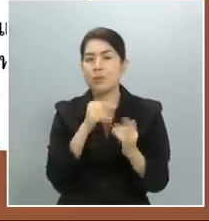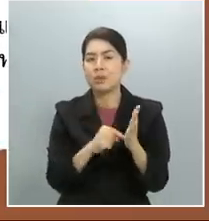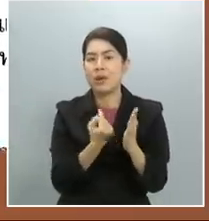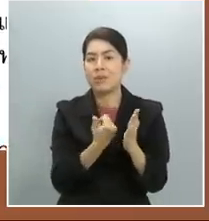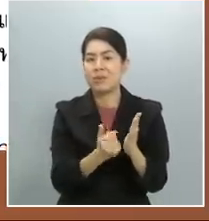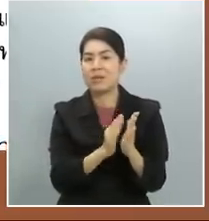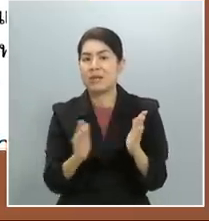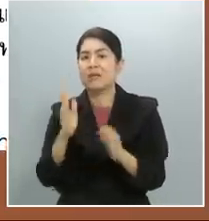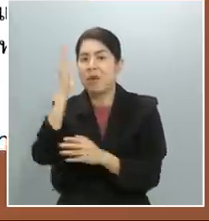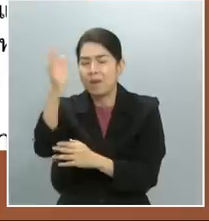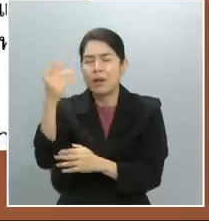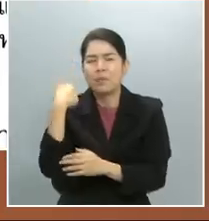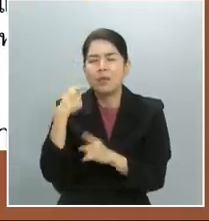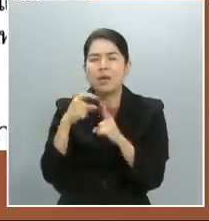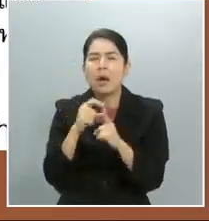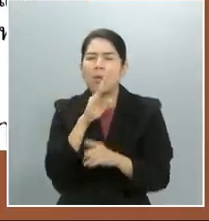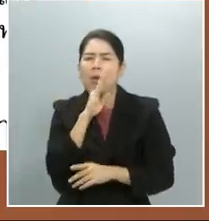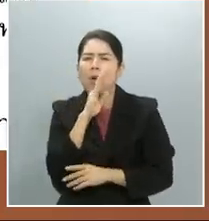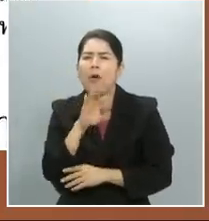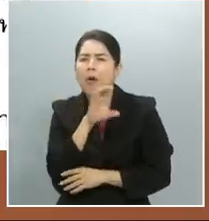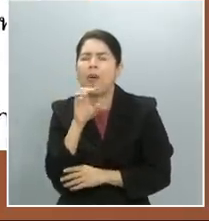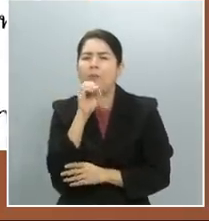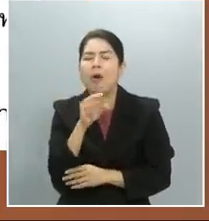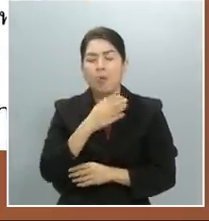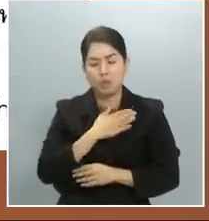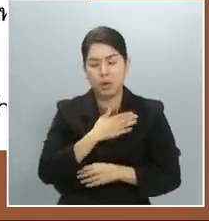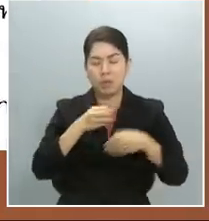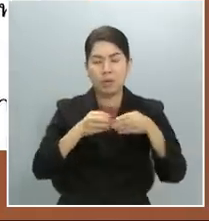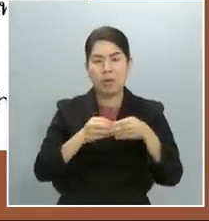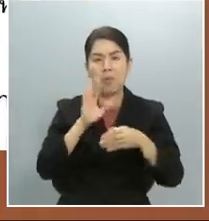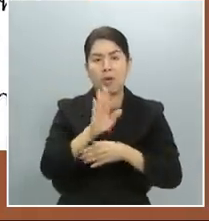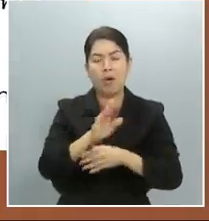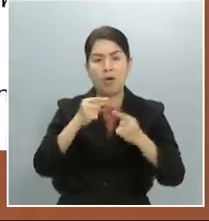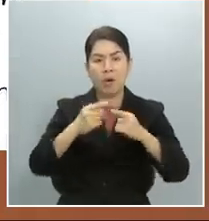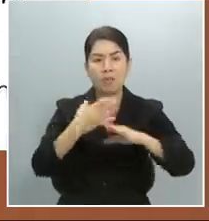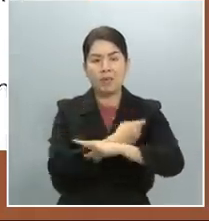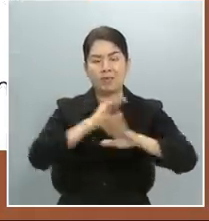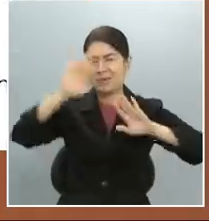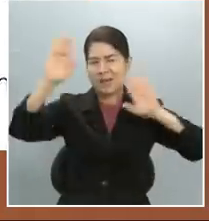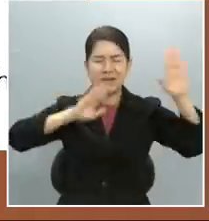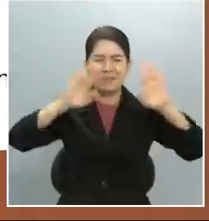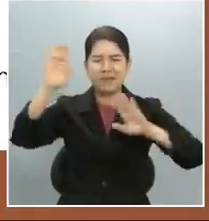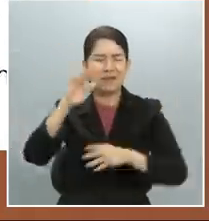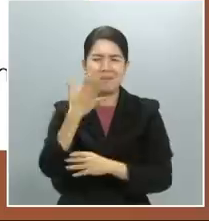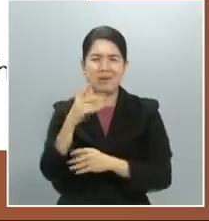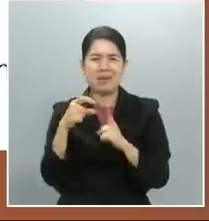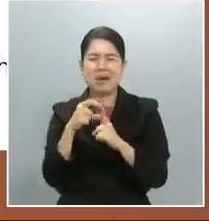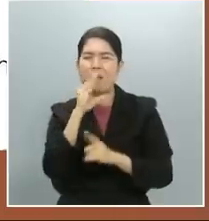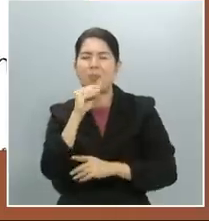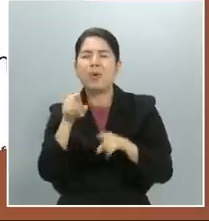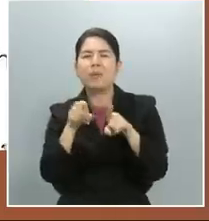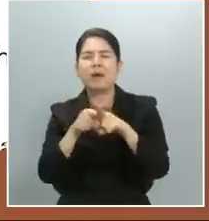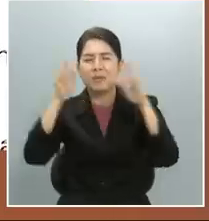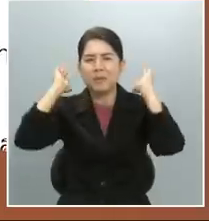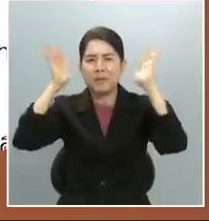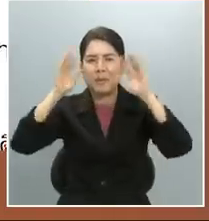แล้วคำลวงหลอกที่อ้างตนว่าเป็นฝ่ายประชาธิปไตยคำพูดเหล่านั้นล้วนเป็นเพียงการรณรงค์เพื่อให้ได้